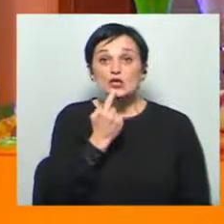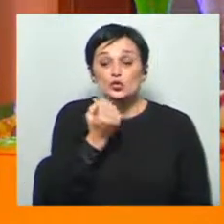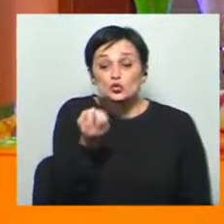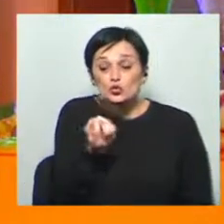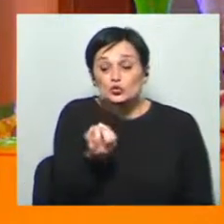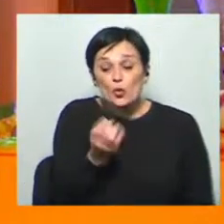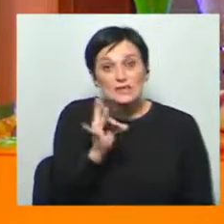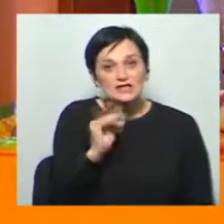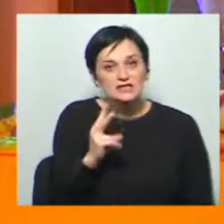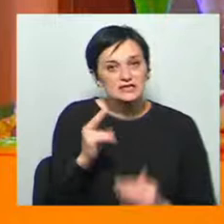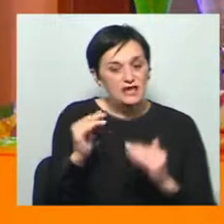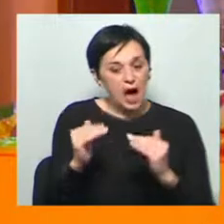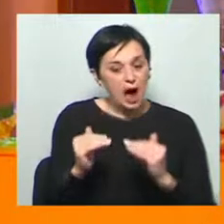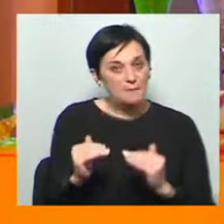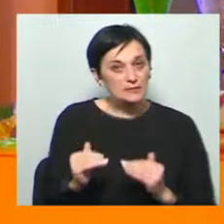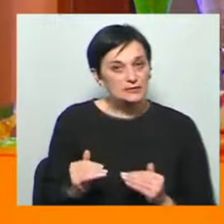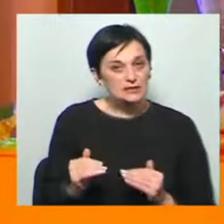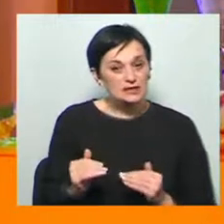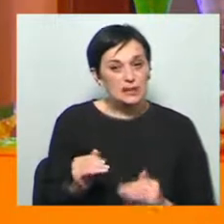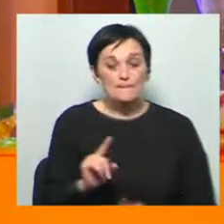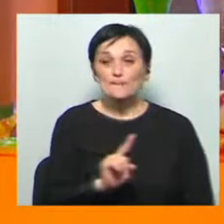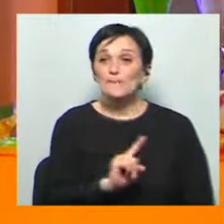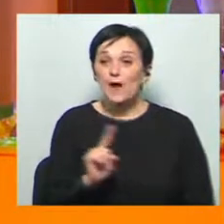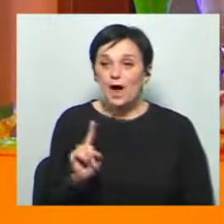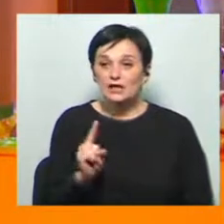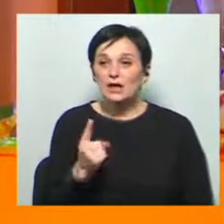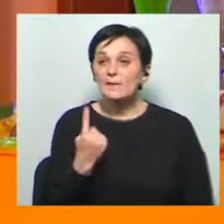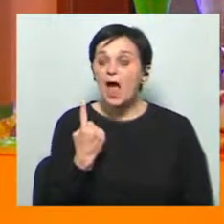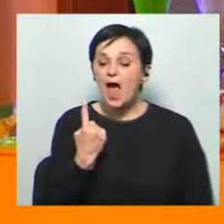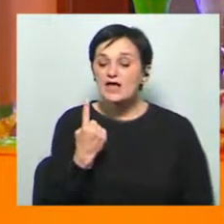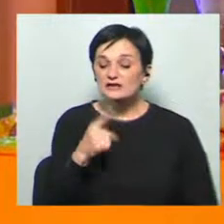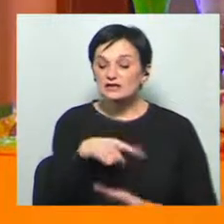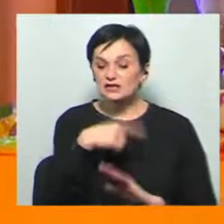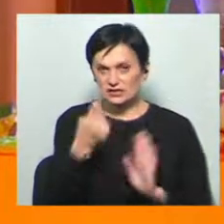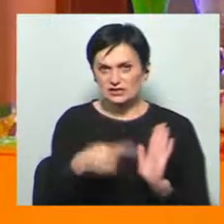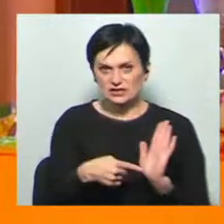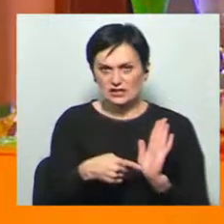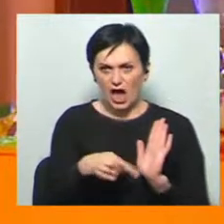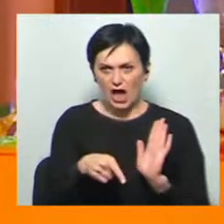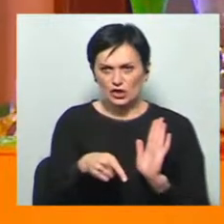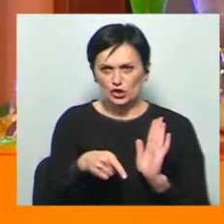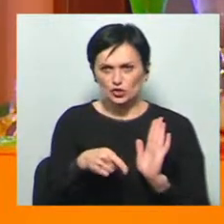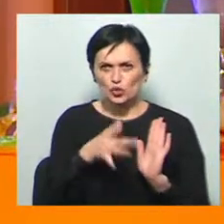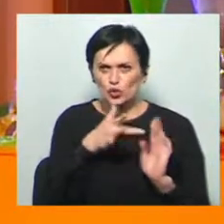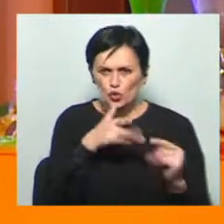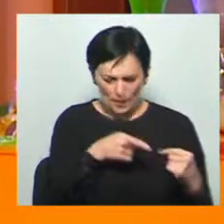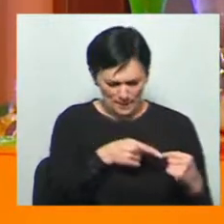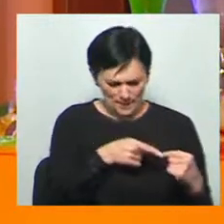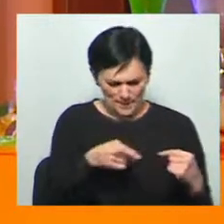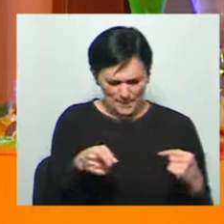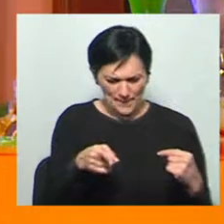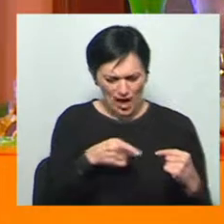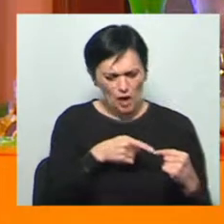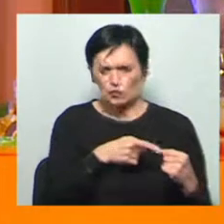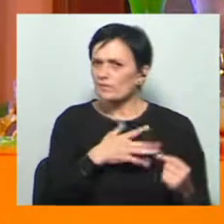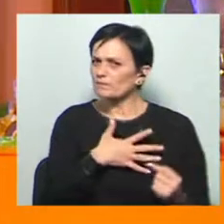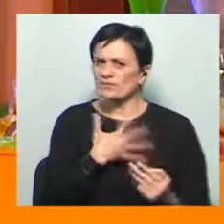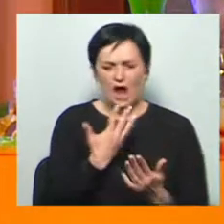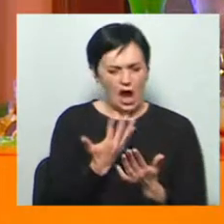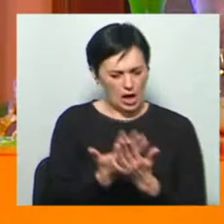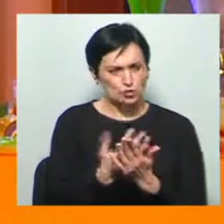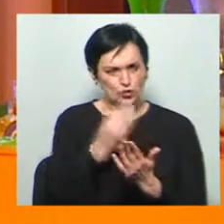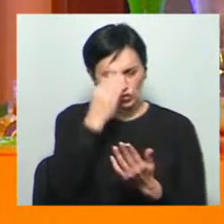რისკს ამცირებს. მაგრამ ერთი საკითხია, რომელიც უკანასკნელი პერიოდის განმავლობაში ძალიან